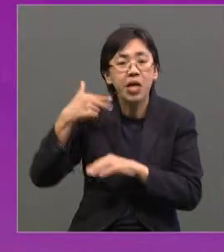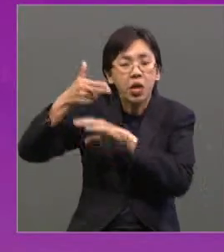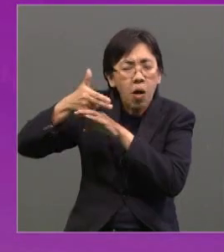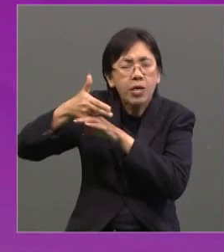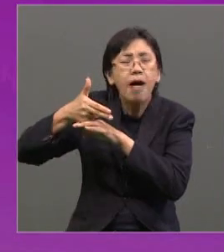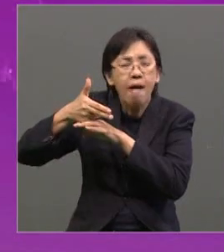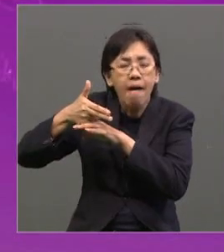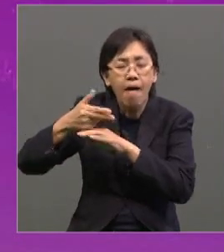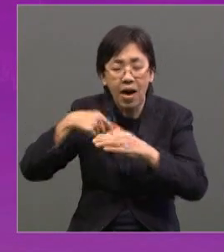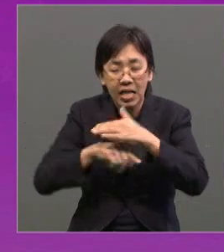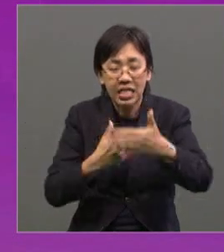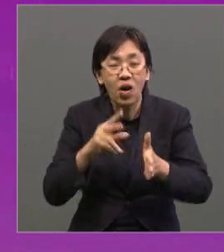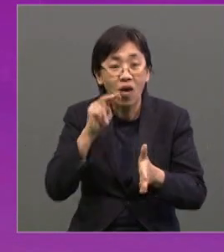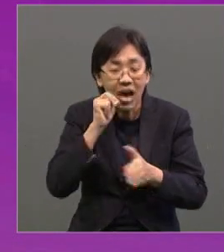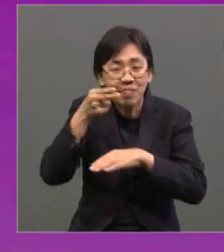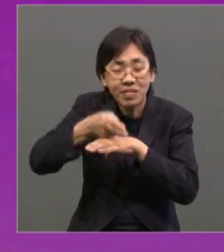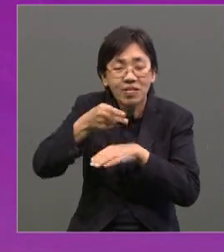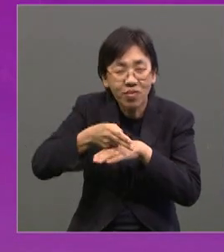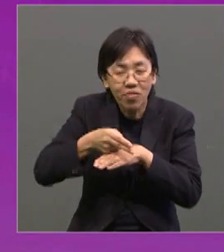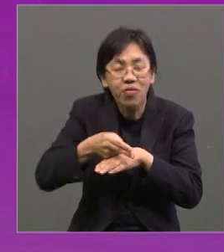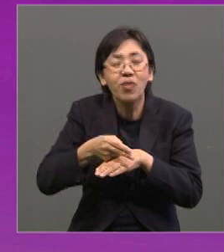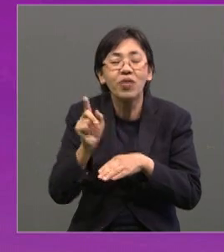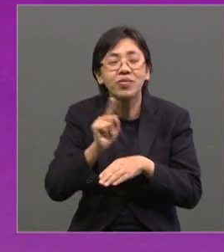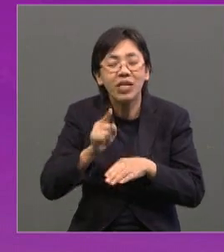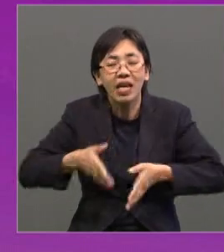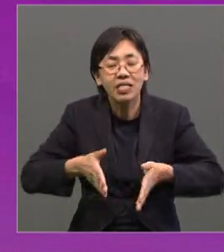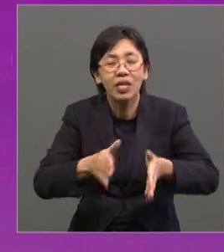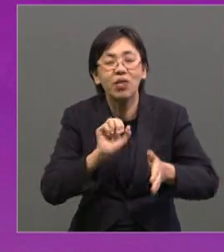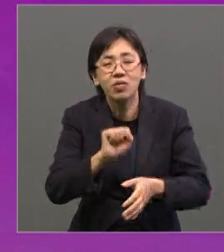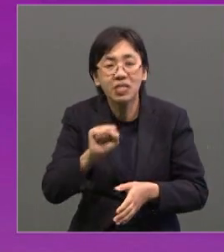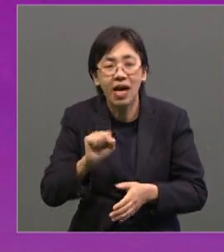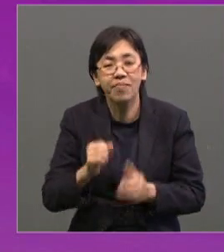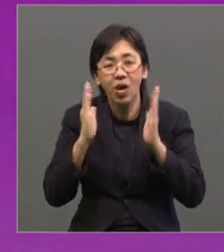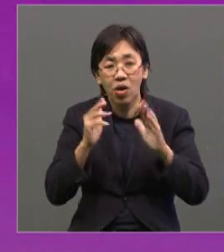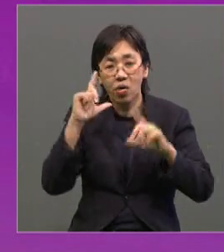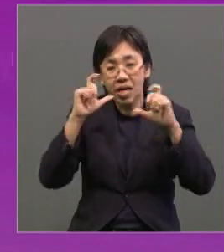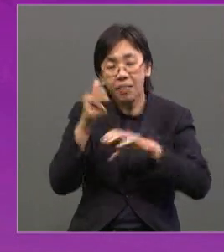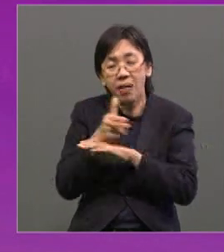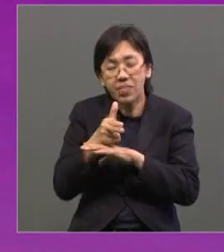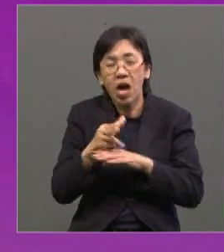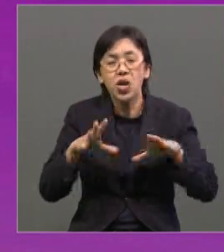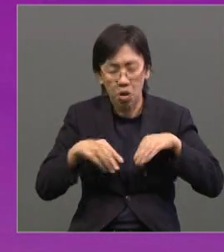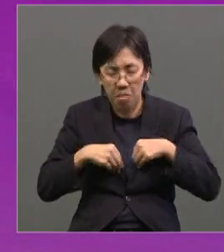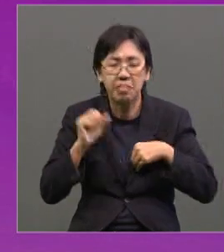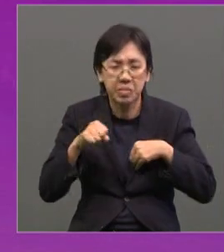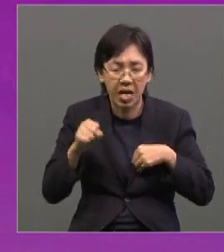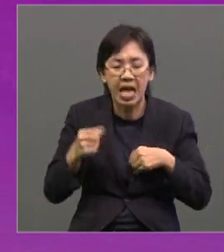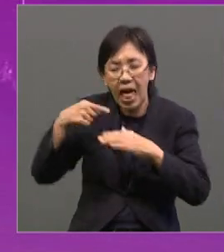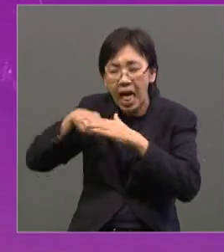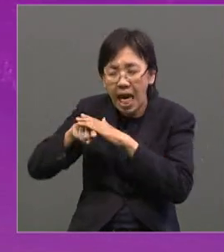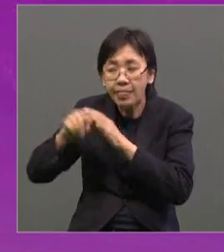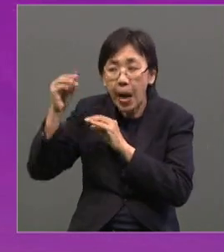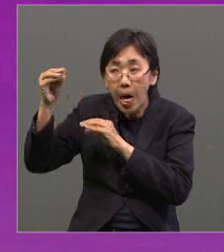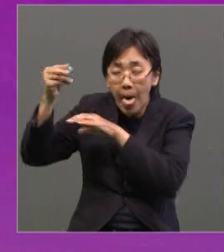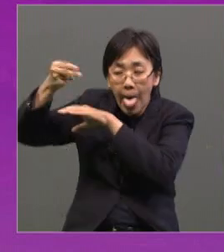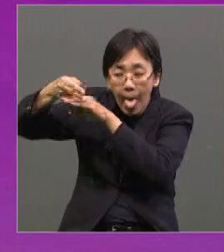แอบถ่ายในห้องน้ำที่สตูดิโอย่านสุทธิสารค่ะช่างภาพคู่กรณีปรากฏนะคะยอมรับแล้วค่ะว่าตั้